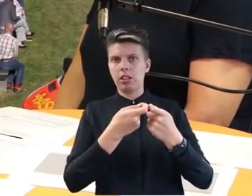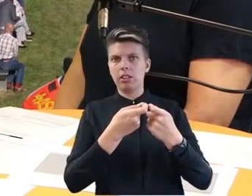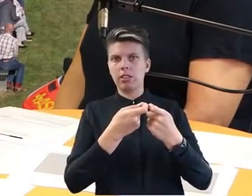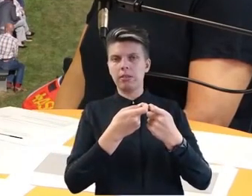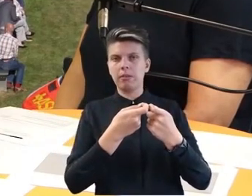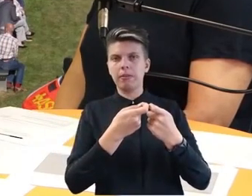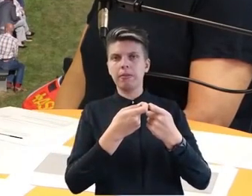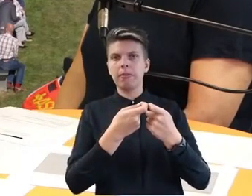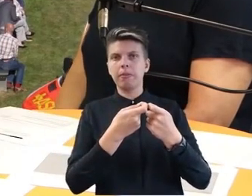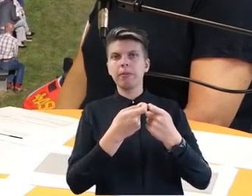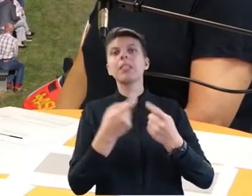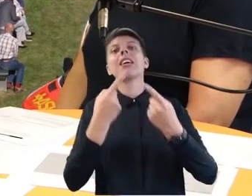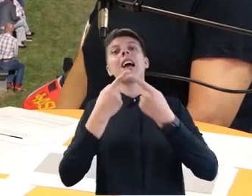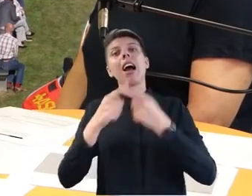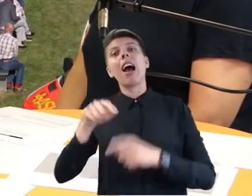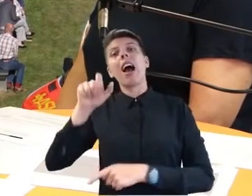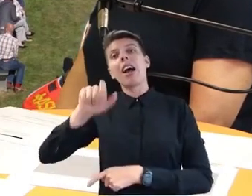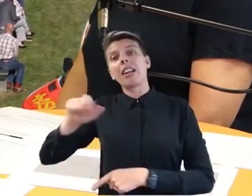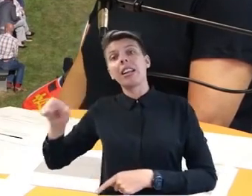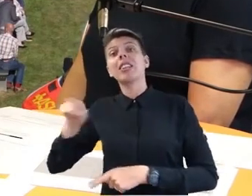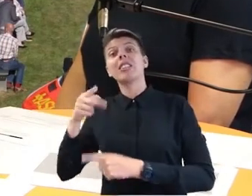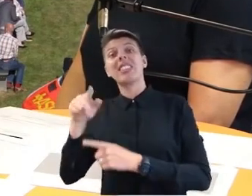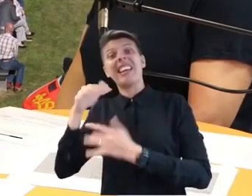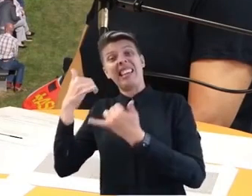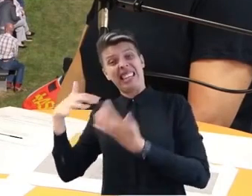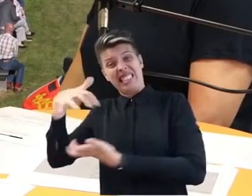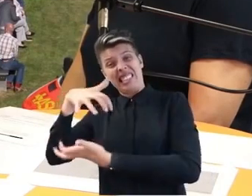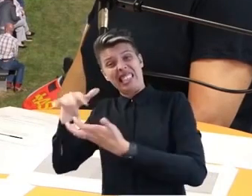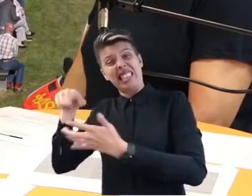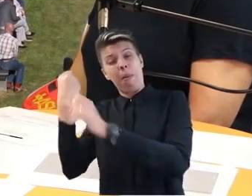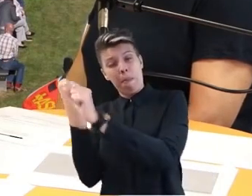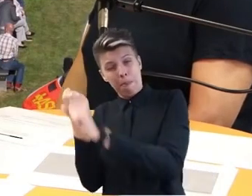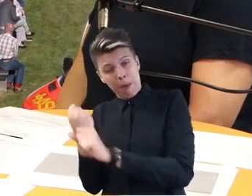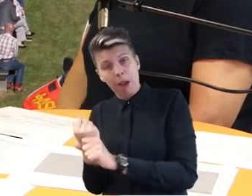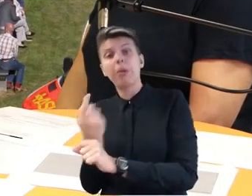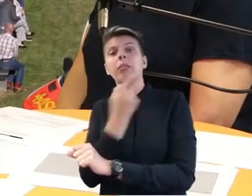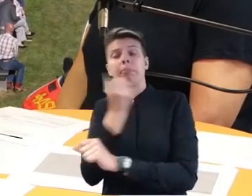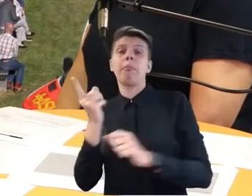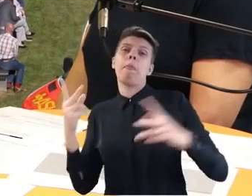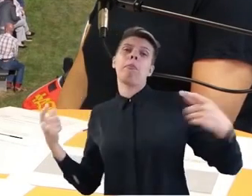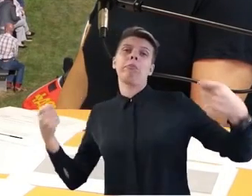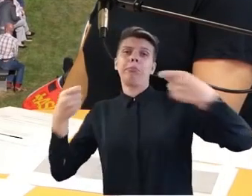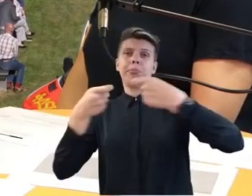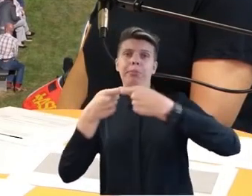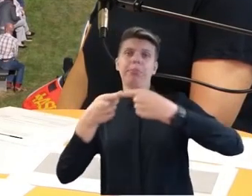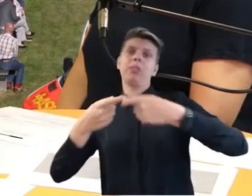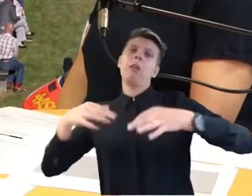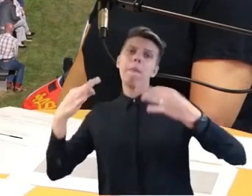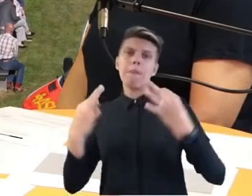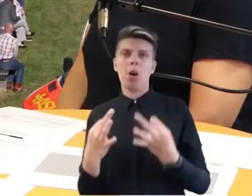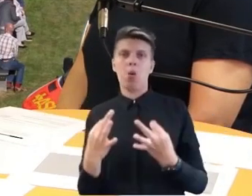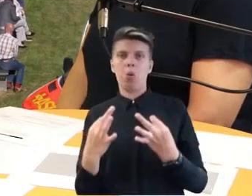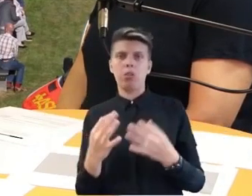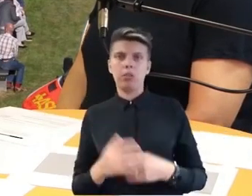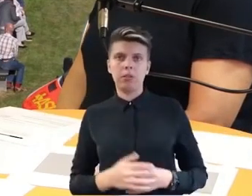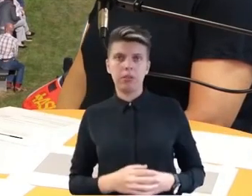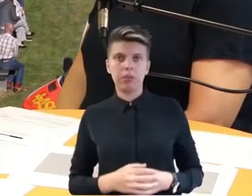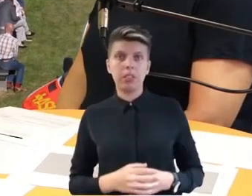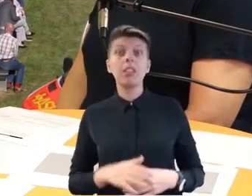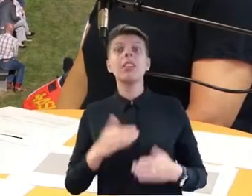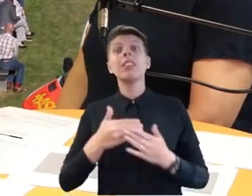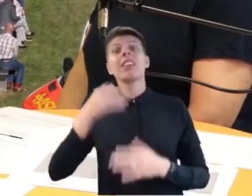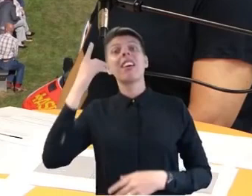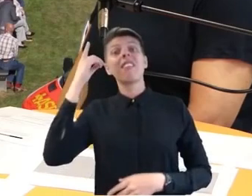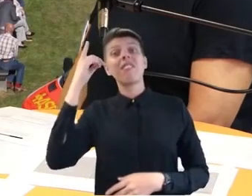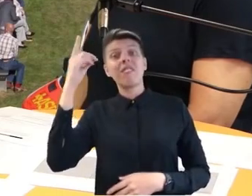katastrophe eben gerade bearbeiten deswegen ist es auch auf die warnung bezogen wichtig möglichst ein